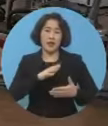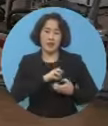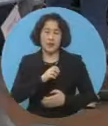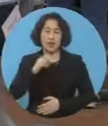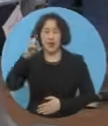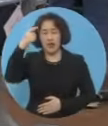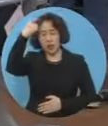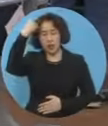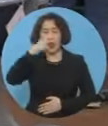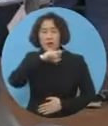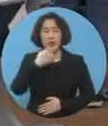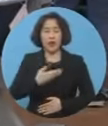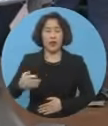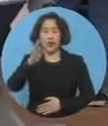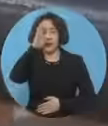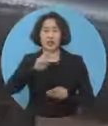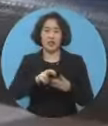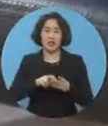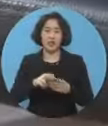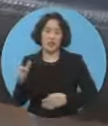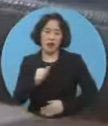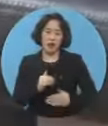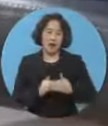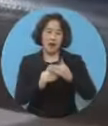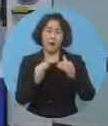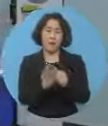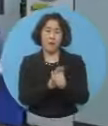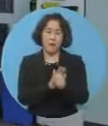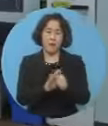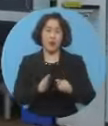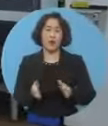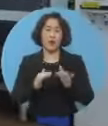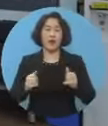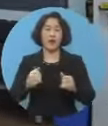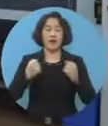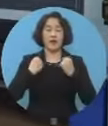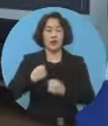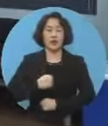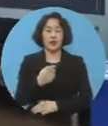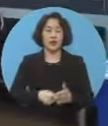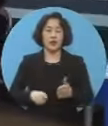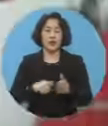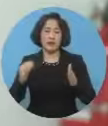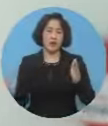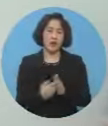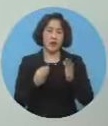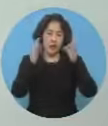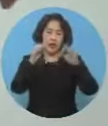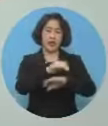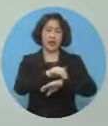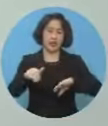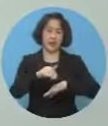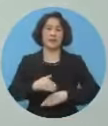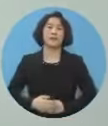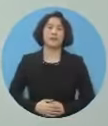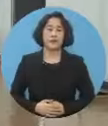힘내 혈관질환 센터는 신속하고 체계적인 의료 서비스로 도민의 건강을 지키는 일에 최선을 다할 계획입니다